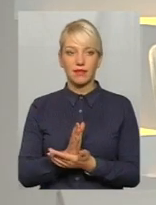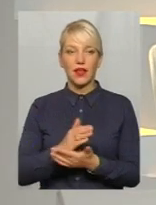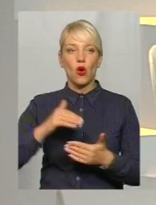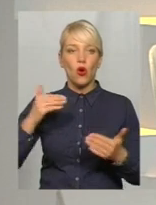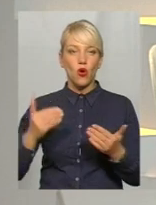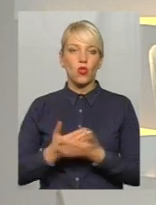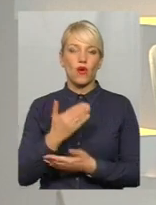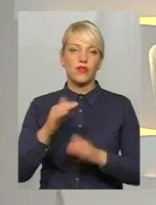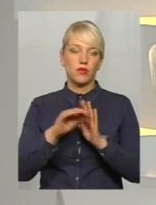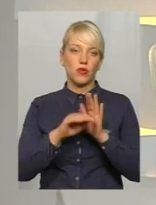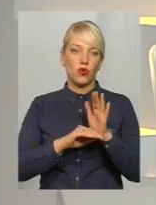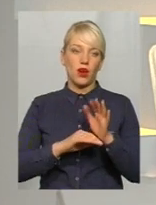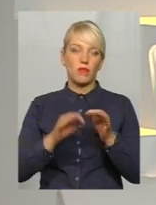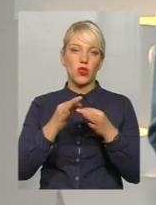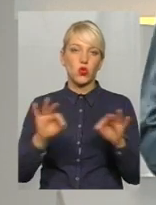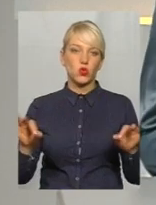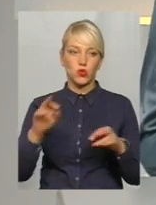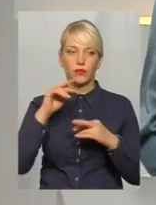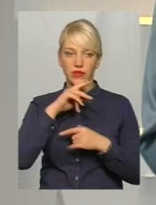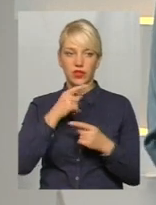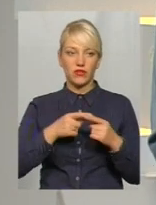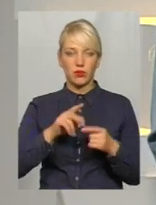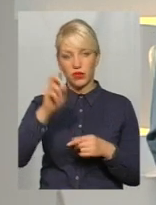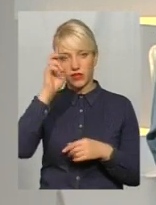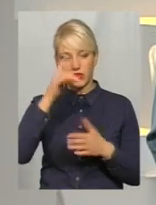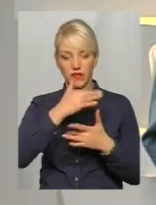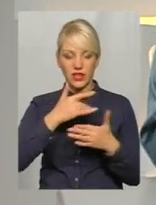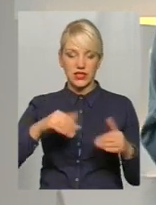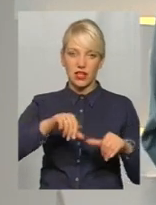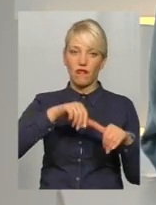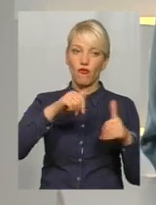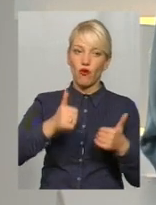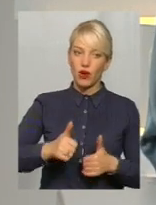оновлена програма «Доступні ліки». Вона в нас в державі була в різних формах.